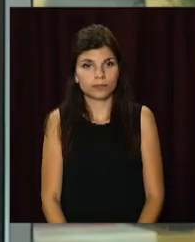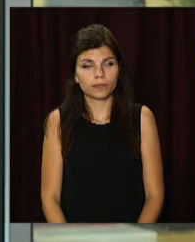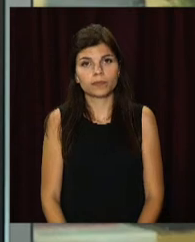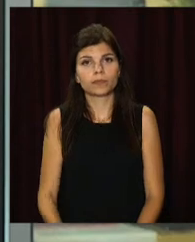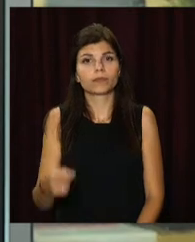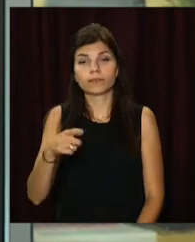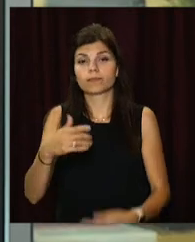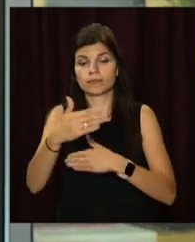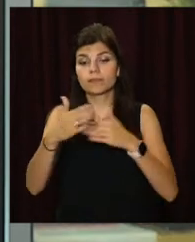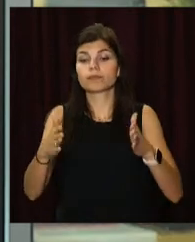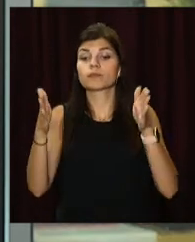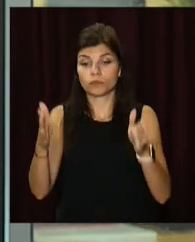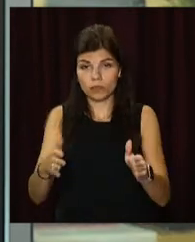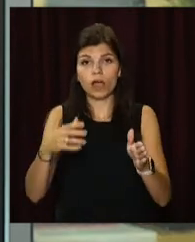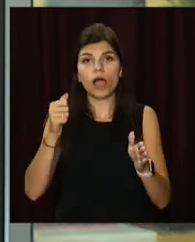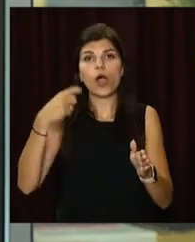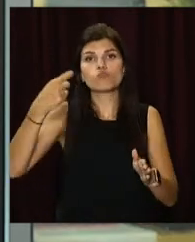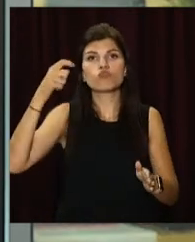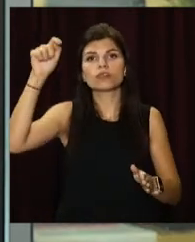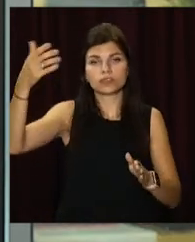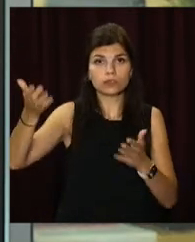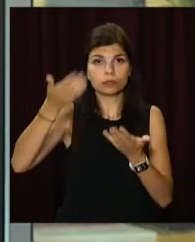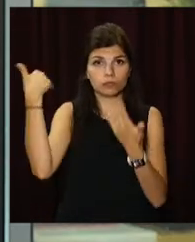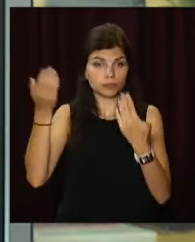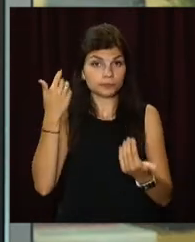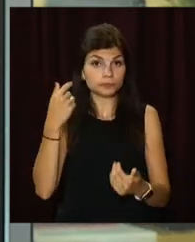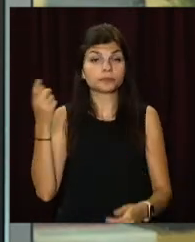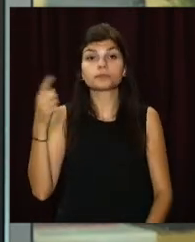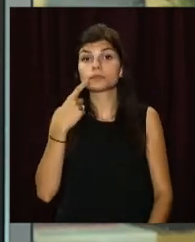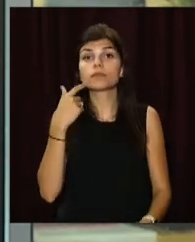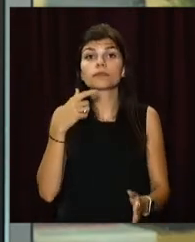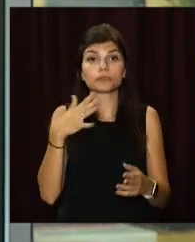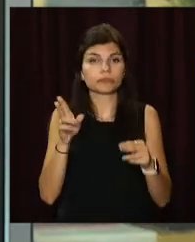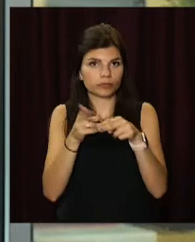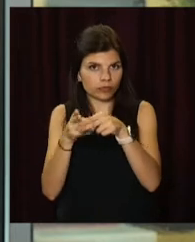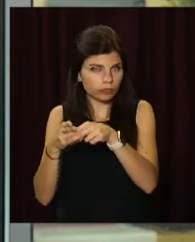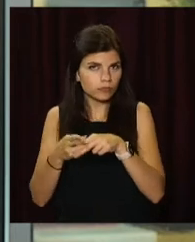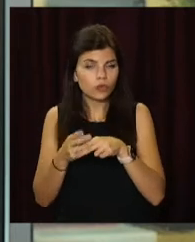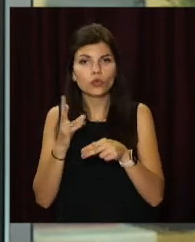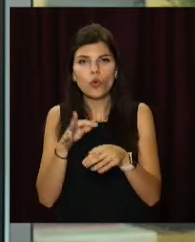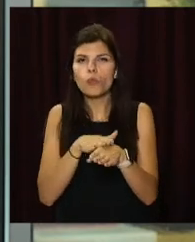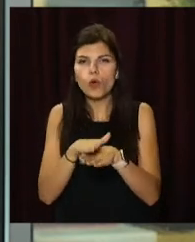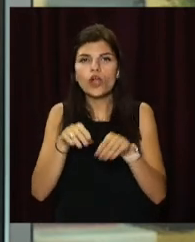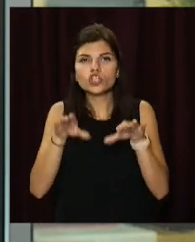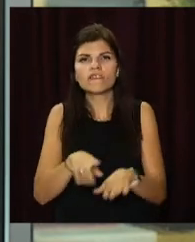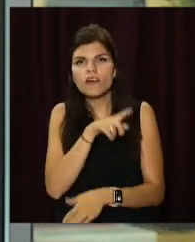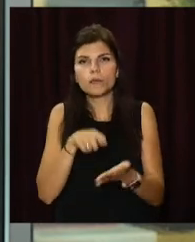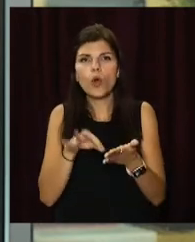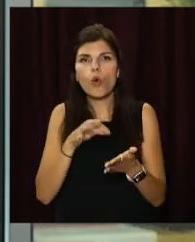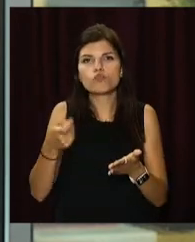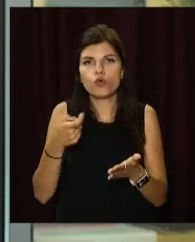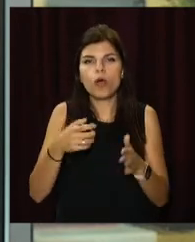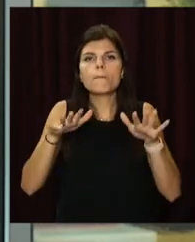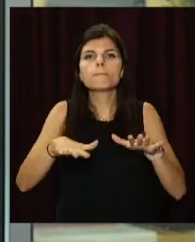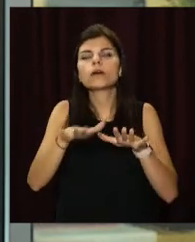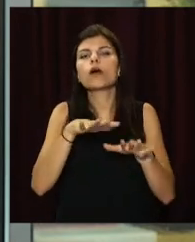Контейнери поставили, сміттєзвалище ліквідували, централізований вивіз відходів налагодили. Але повністю вирішити питання зі сміттям в